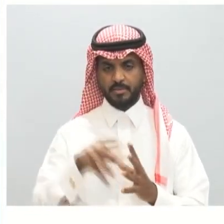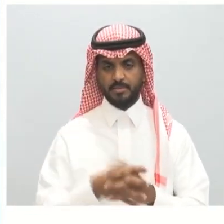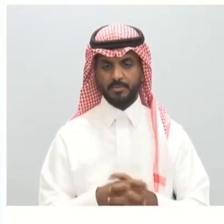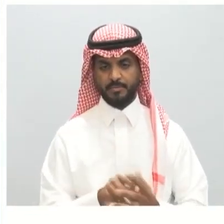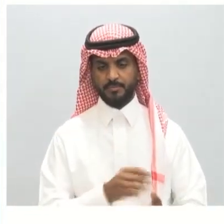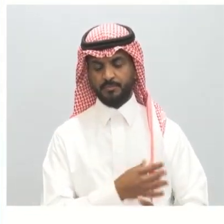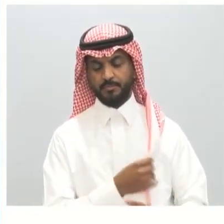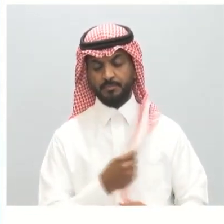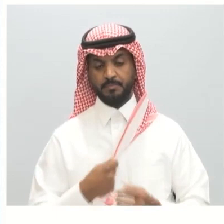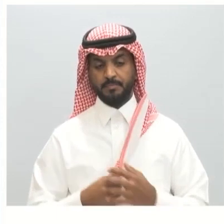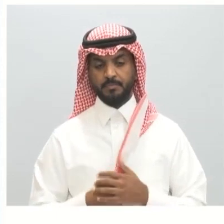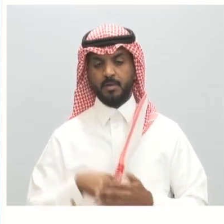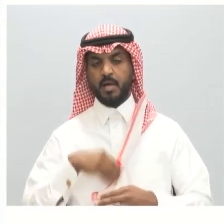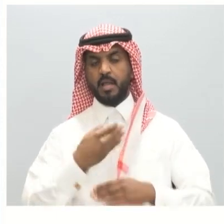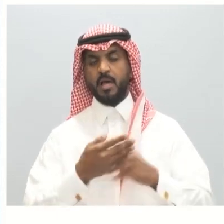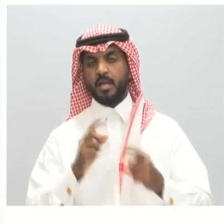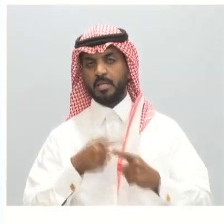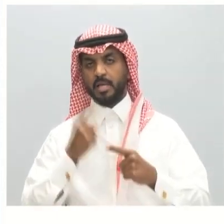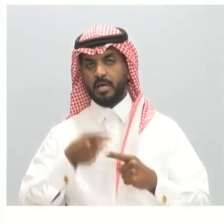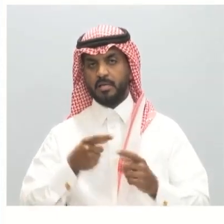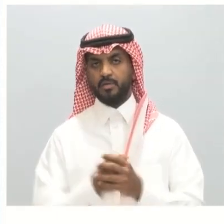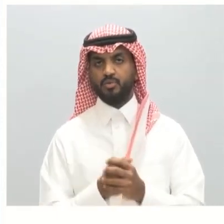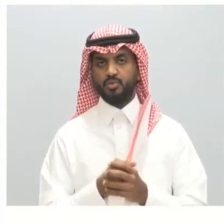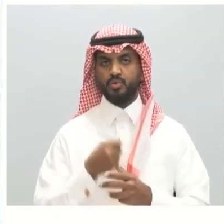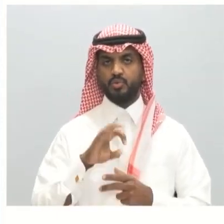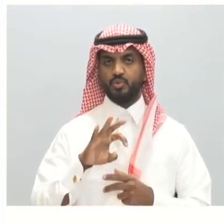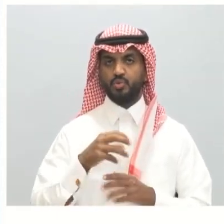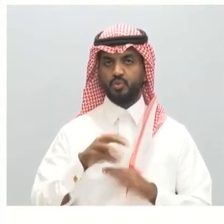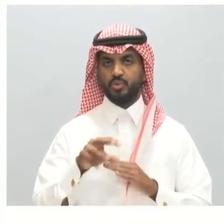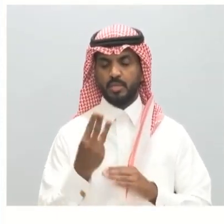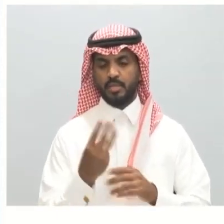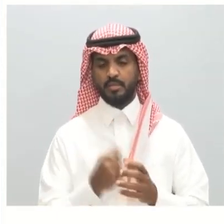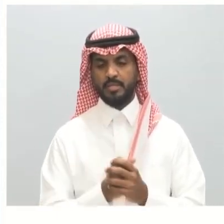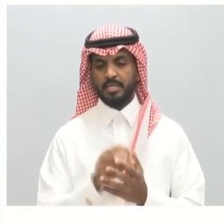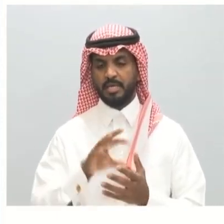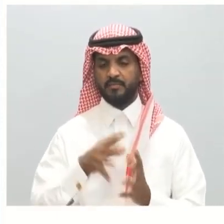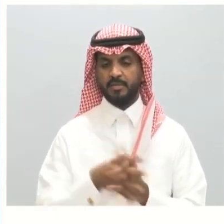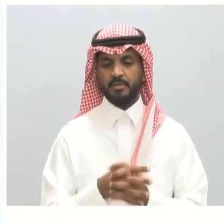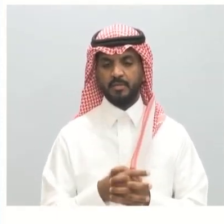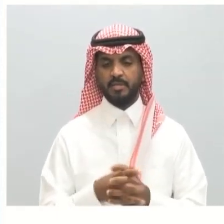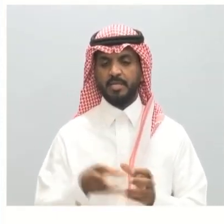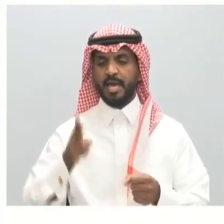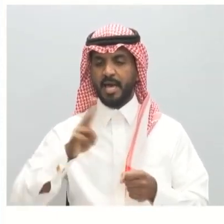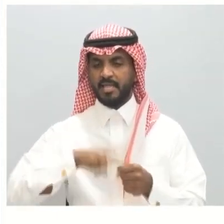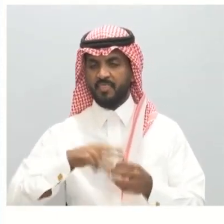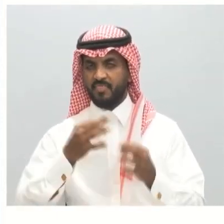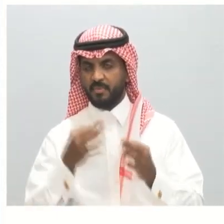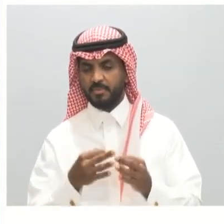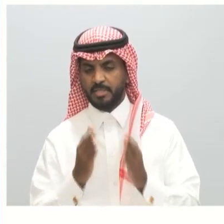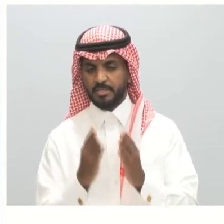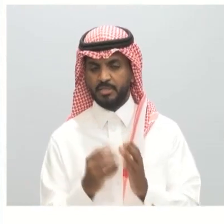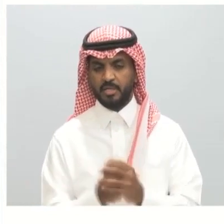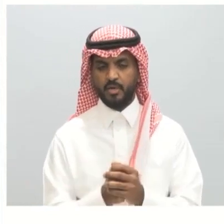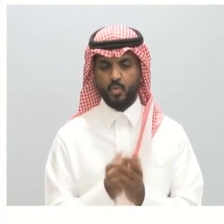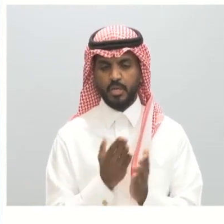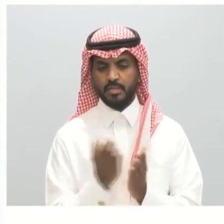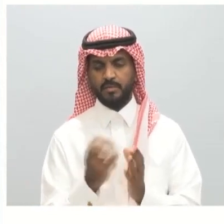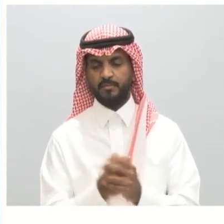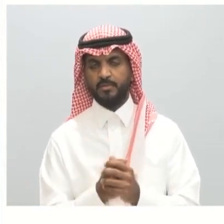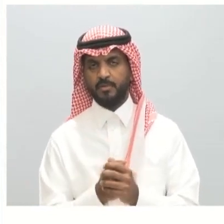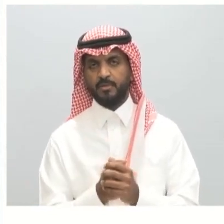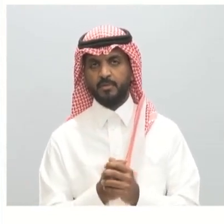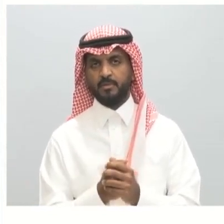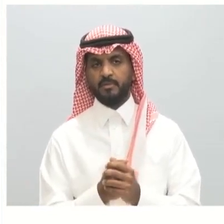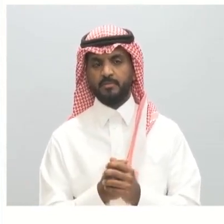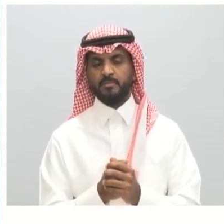باذن الله درس الحركه التلقائيه الجزء الثالث على كيفيه اعاده ضبط الاتجاه والانعطاف